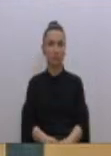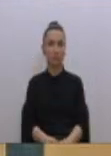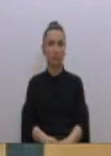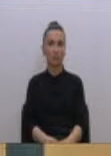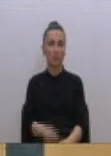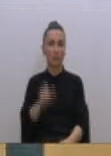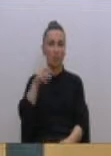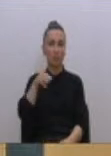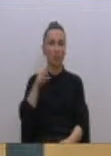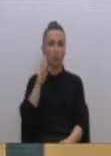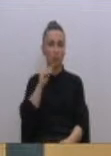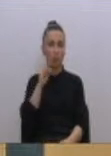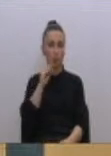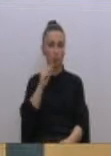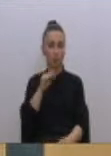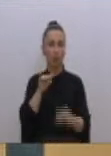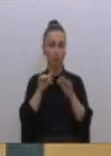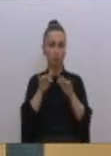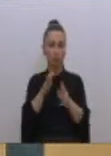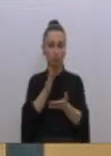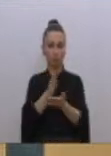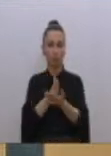Audit, როდესაც ხორციელდება